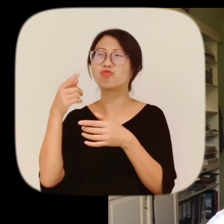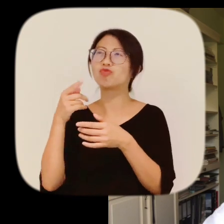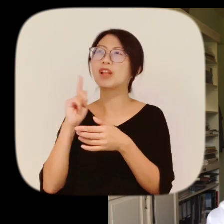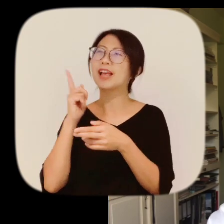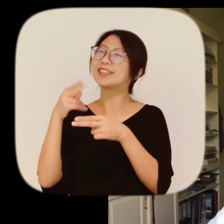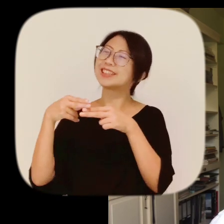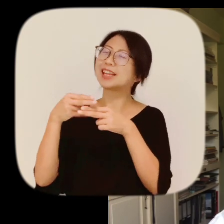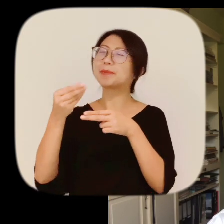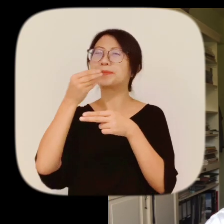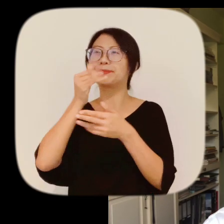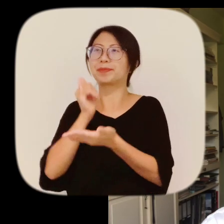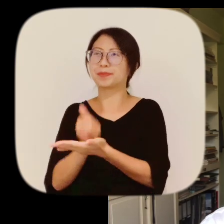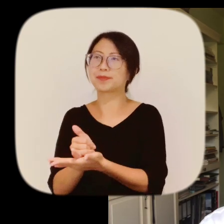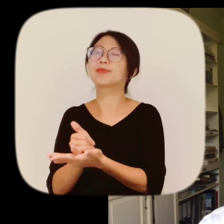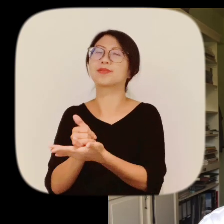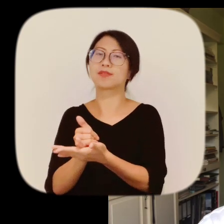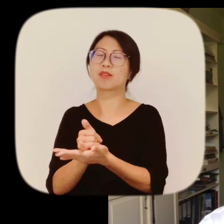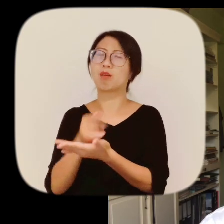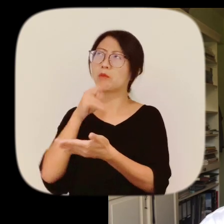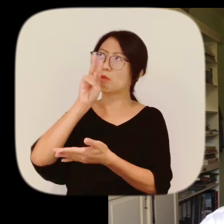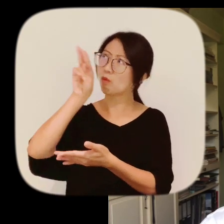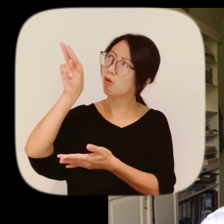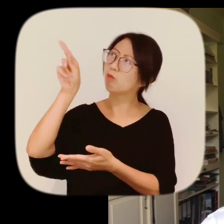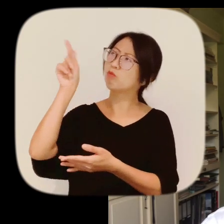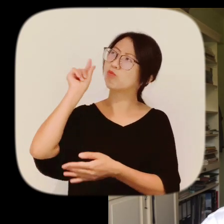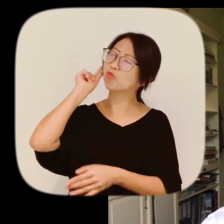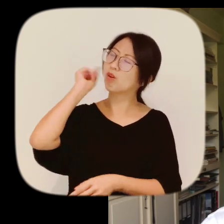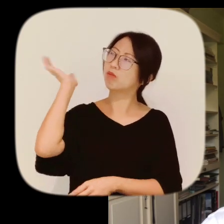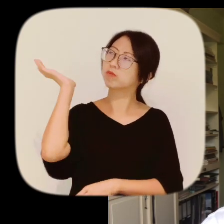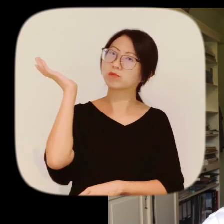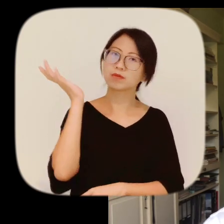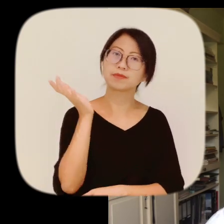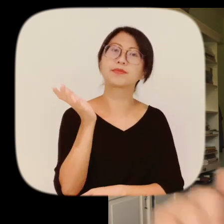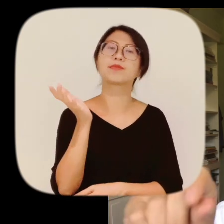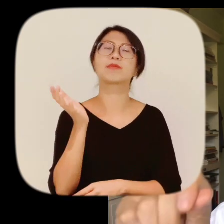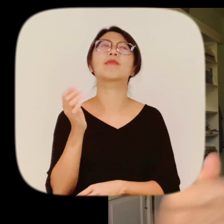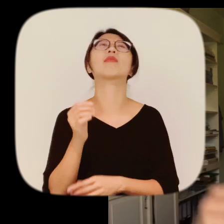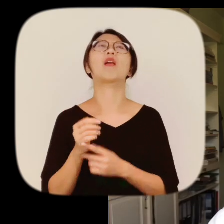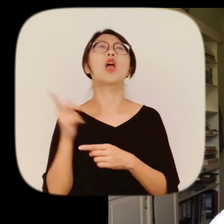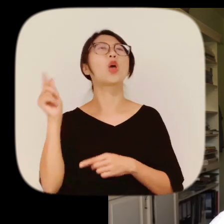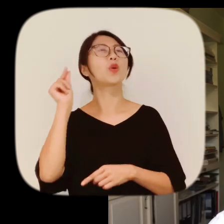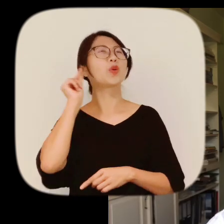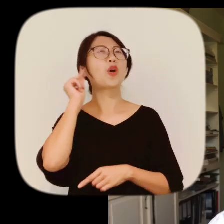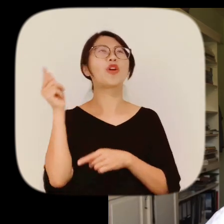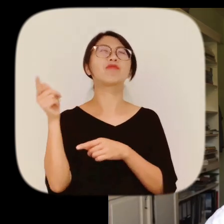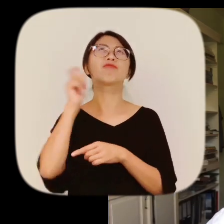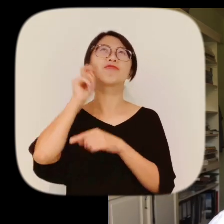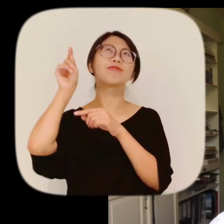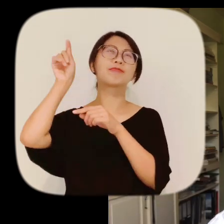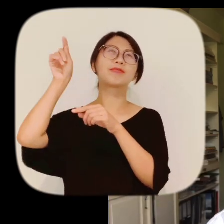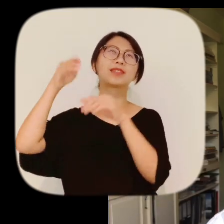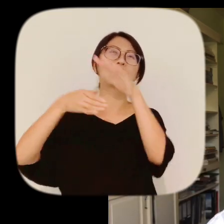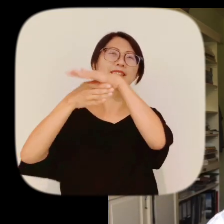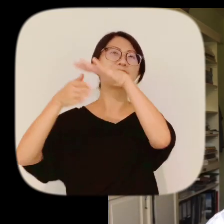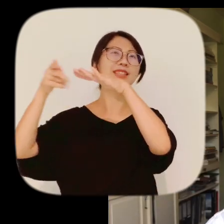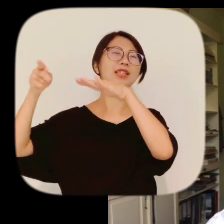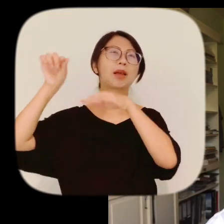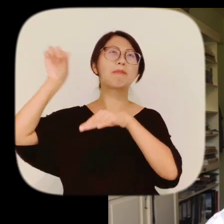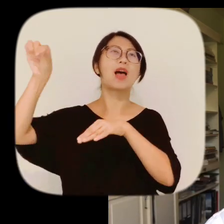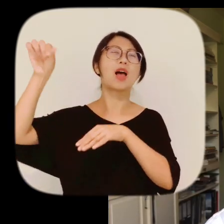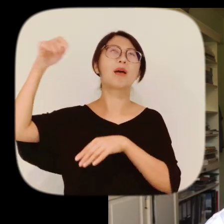饭的时候就看着这个女孩这个侍应这个女孩的侍应就放了在心记里放了一些音乐出来